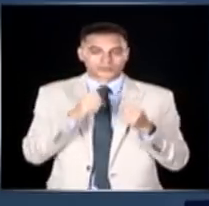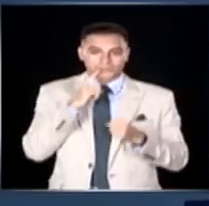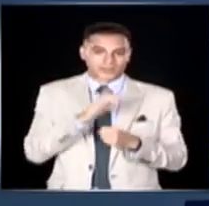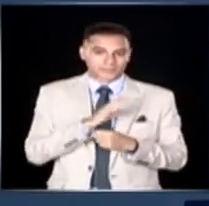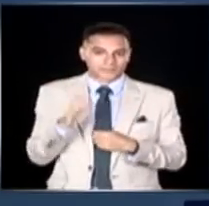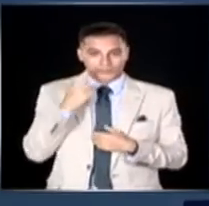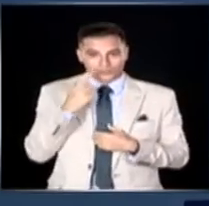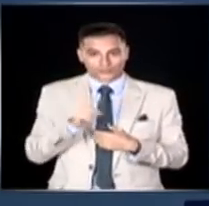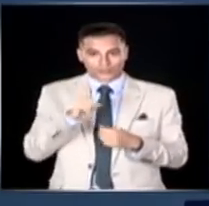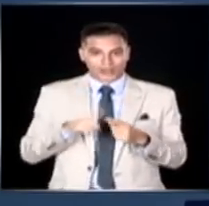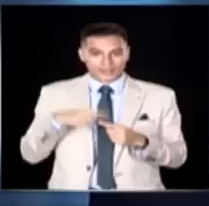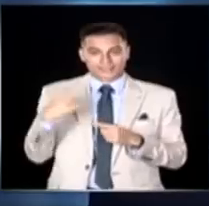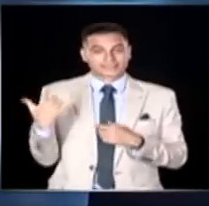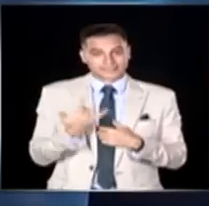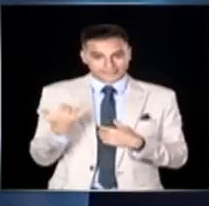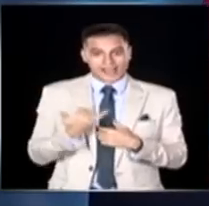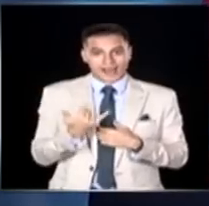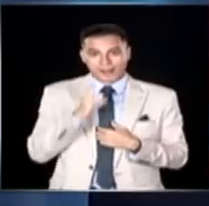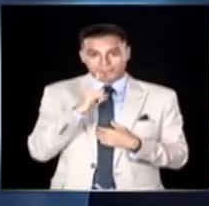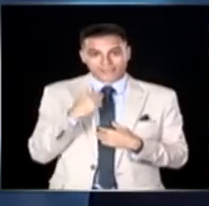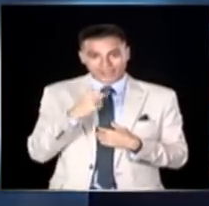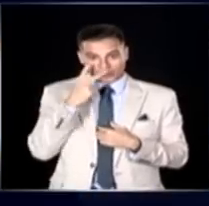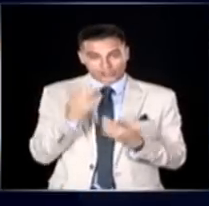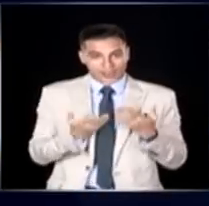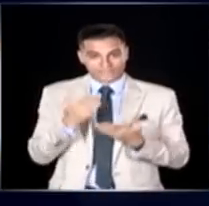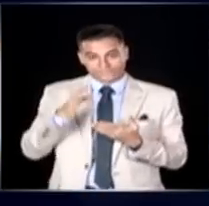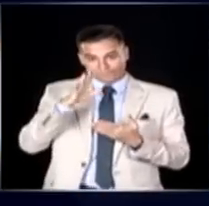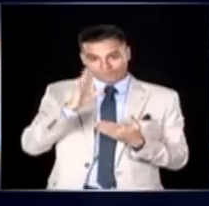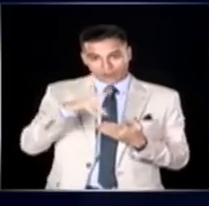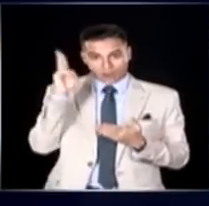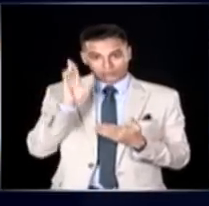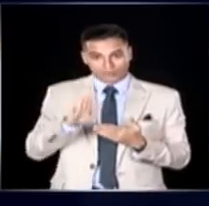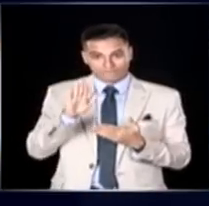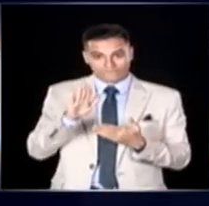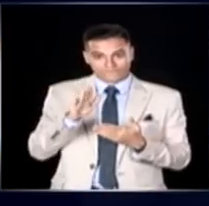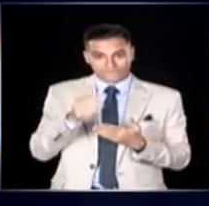ان شاء الله. السؤال اللي جاي سهل، وفي رايي اللي هيخطف البازر